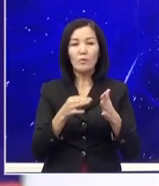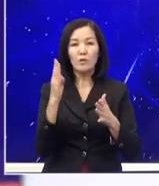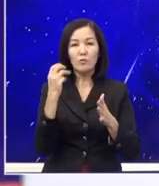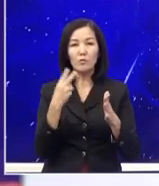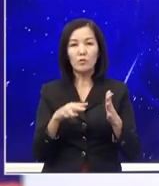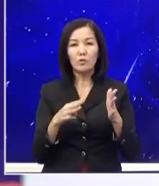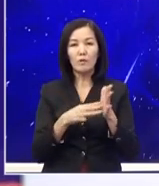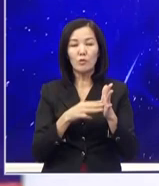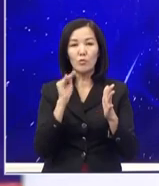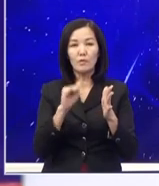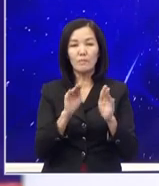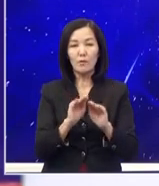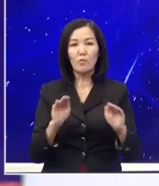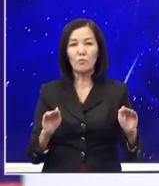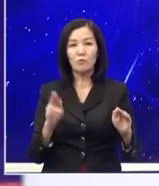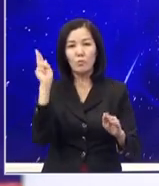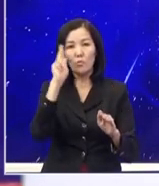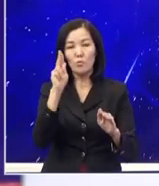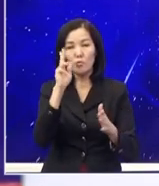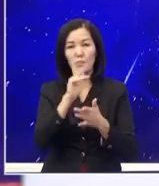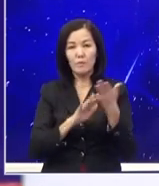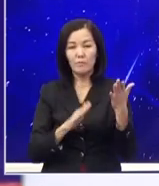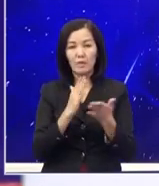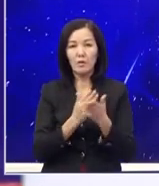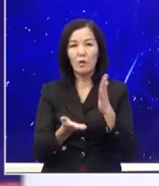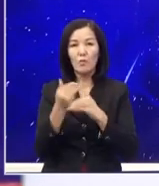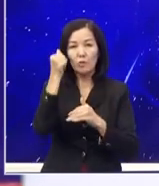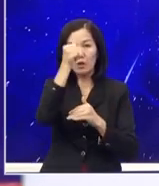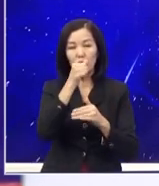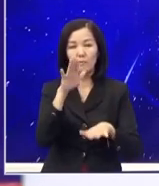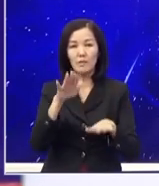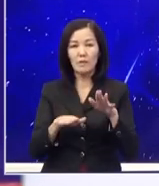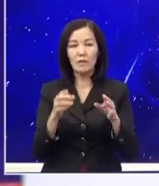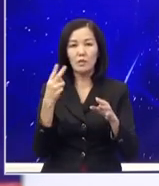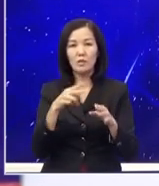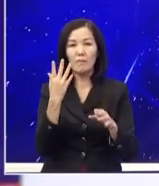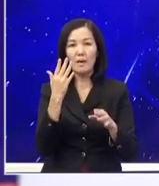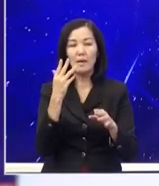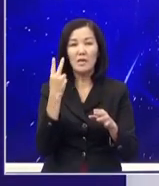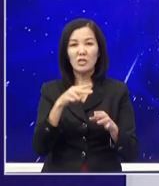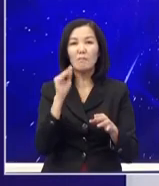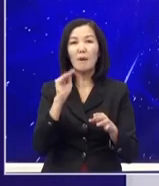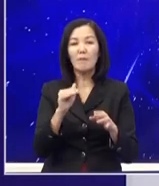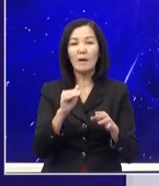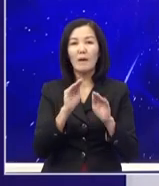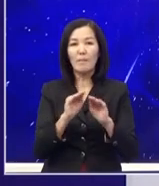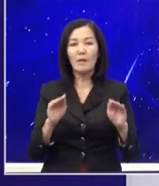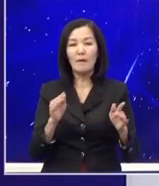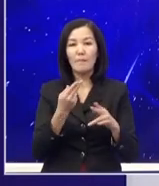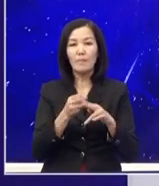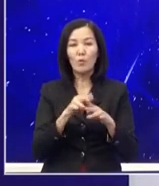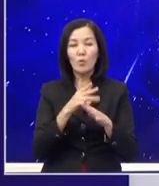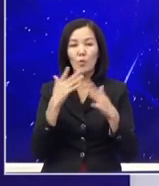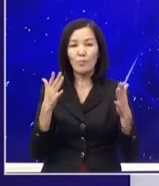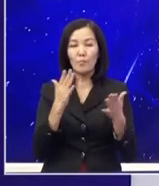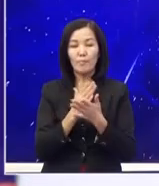429 мыңнан аса оқушы білім алуда. Бұл өткен жылмен салыстырғанда 20 мыңға жоқ баланың артық келгендігін құрайды. Бүгінгі